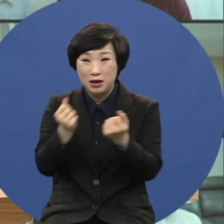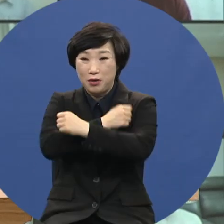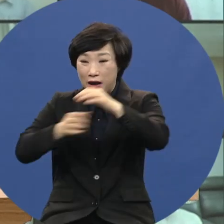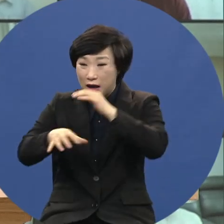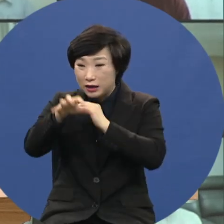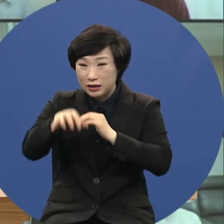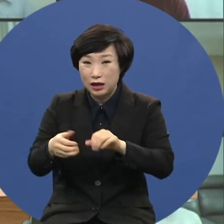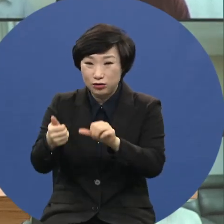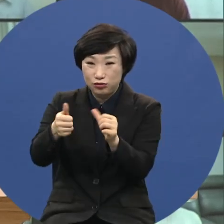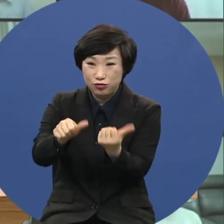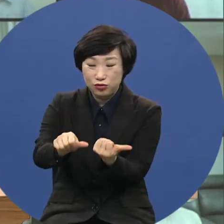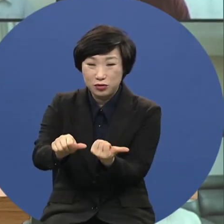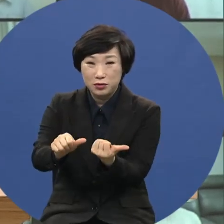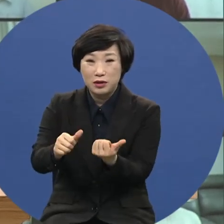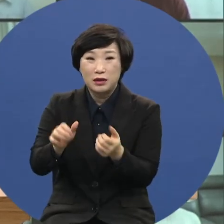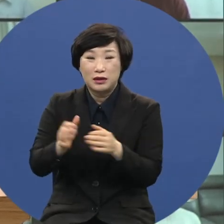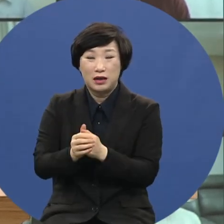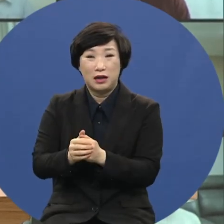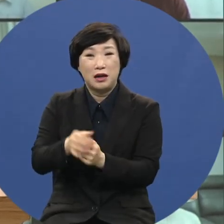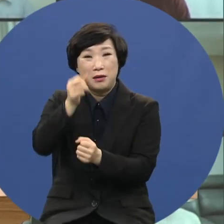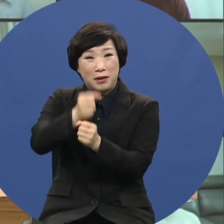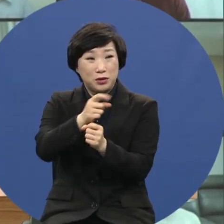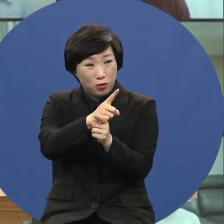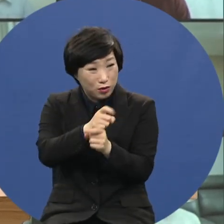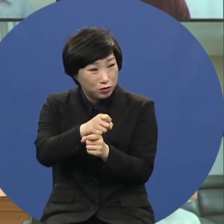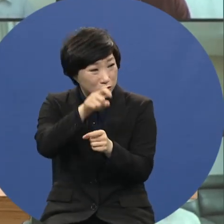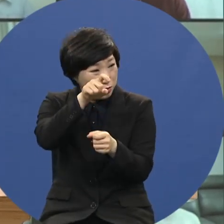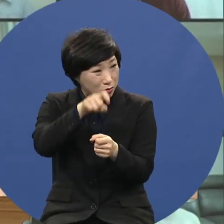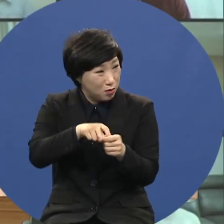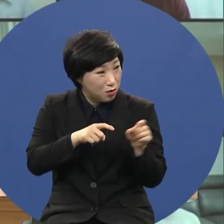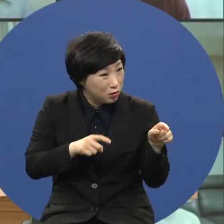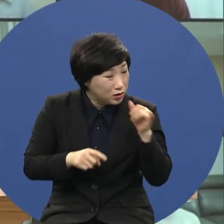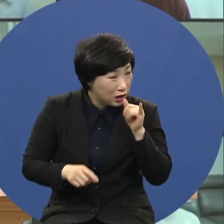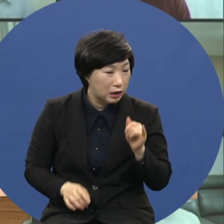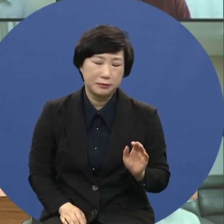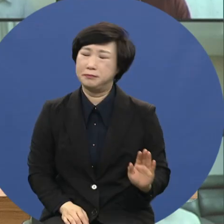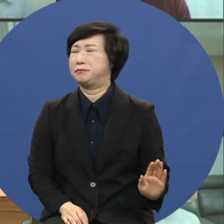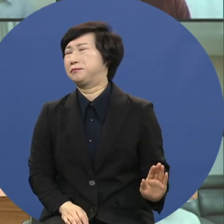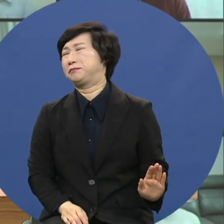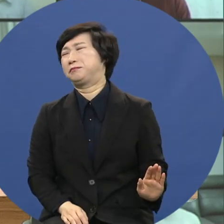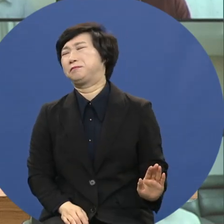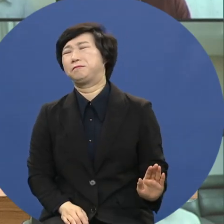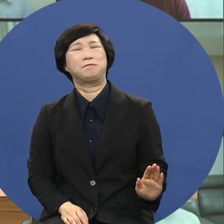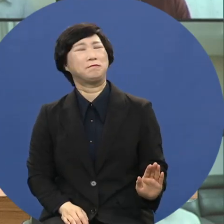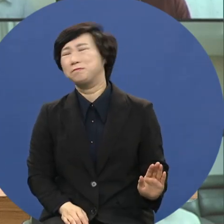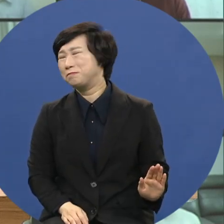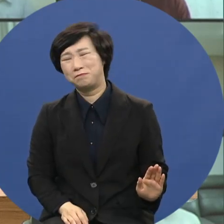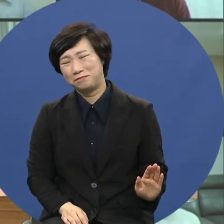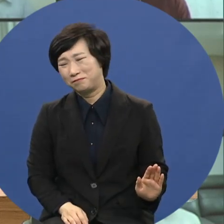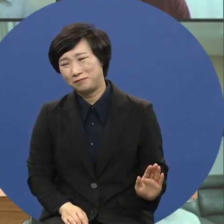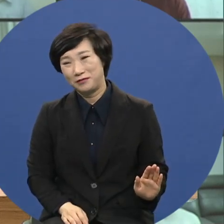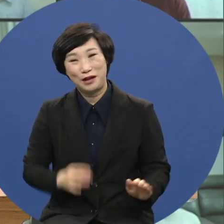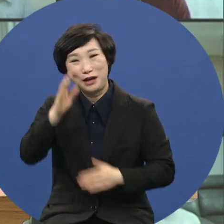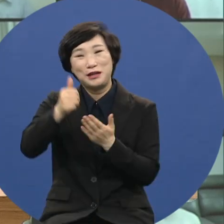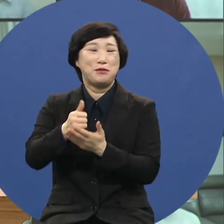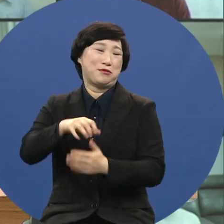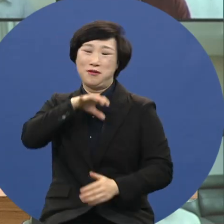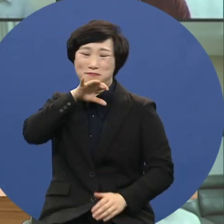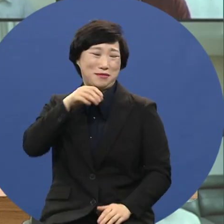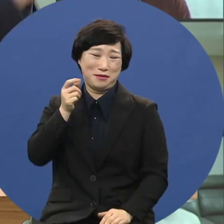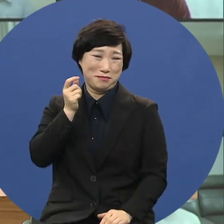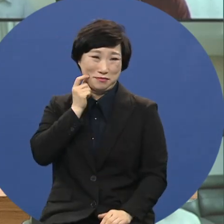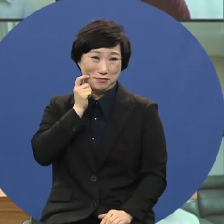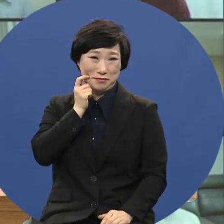광야에서 죽음을 초래하게 만든 원수야, 나는 절대로 하나님을 원망하지